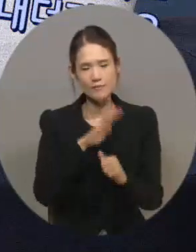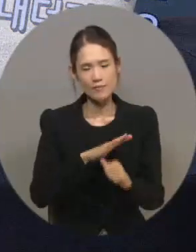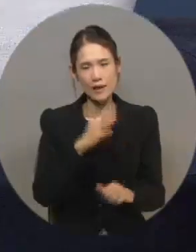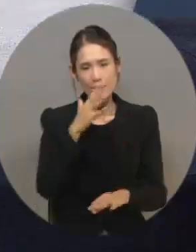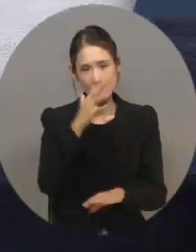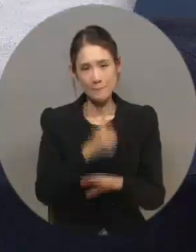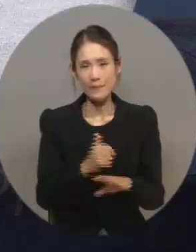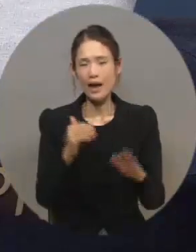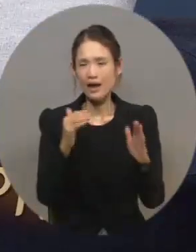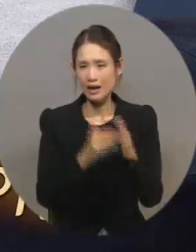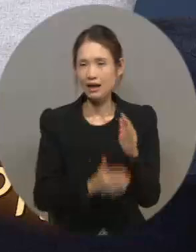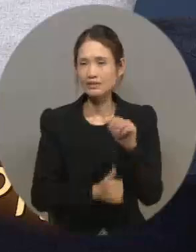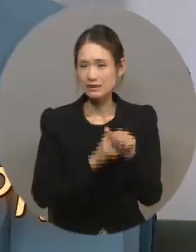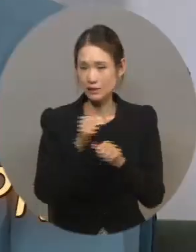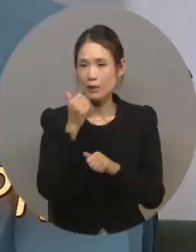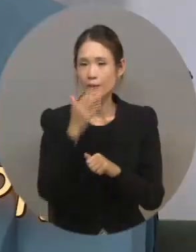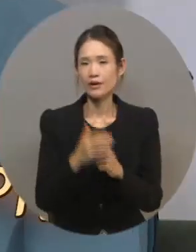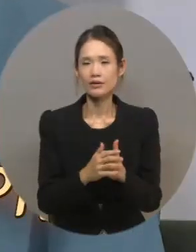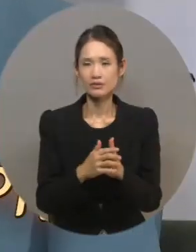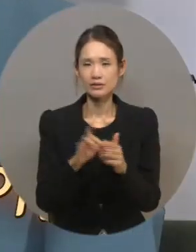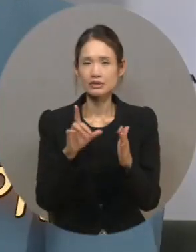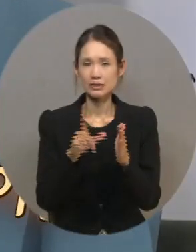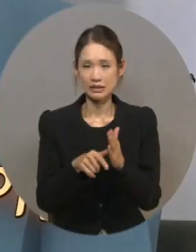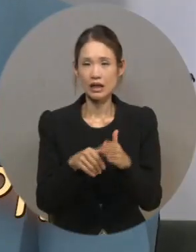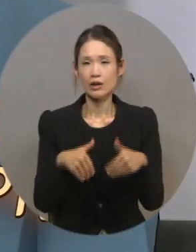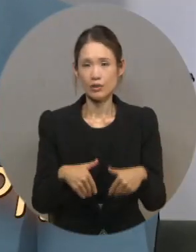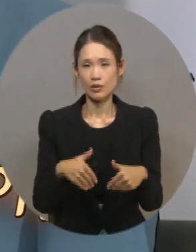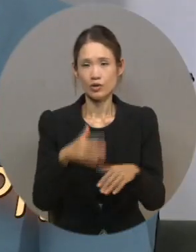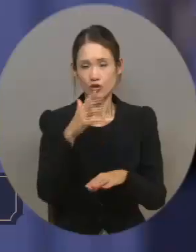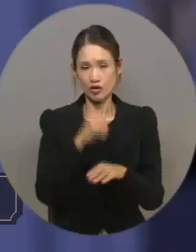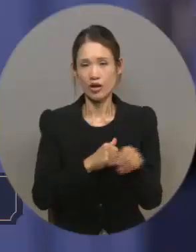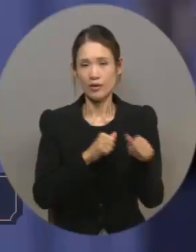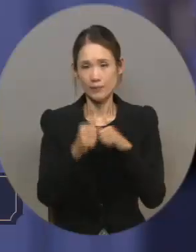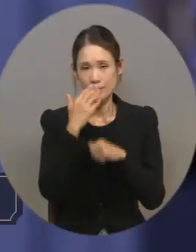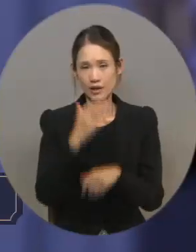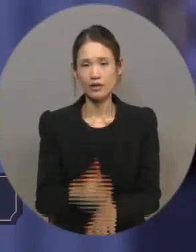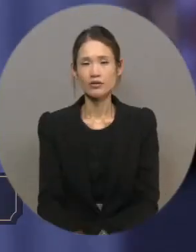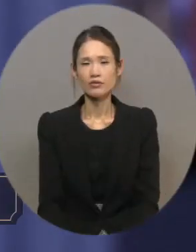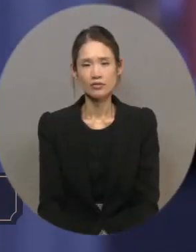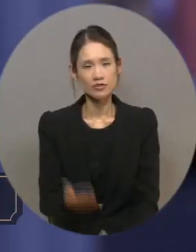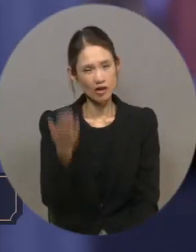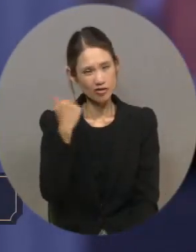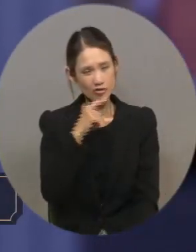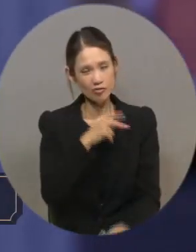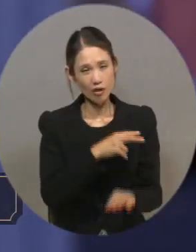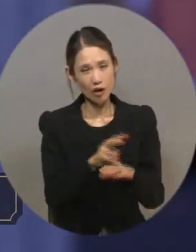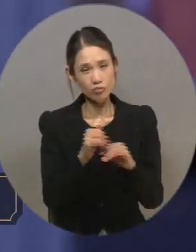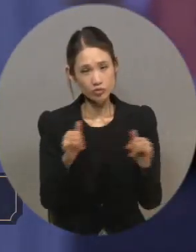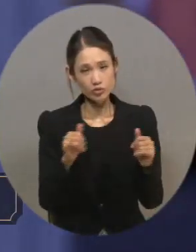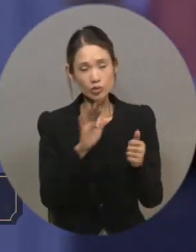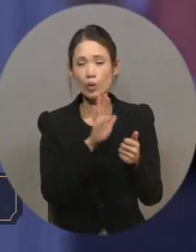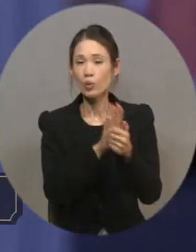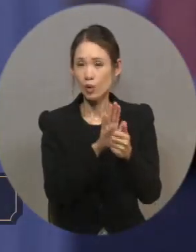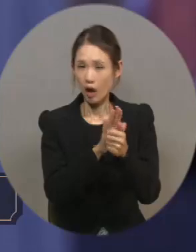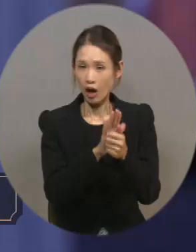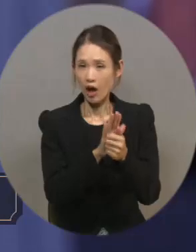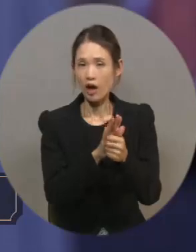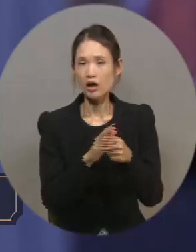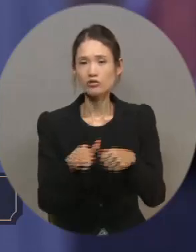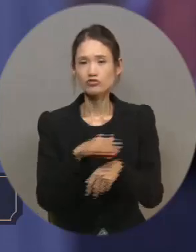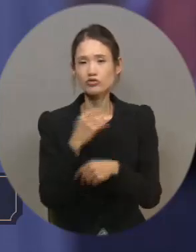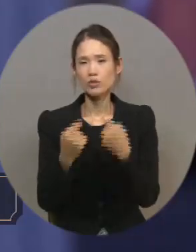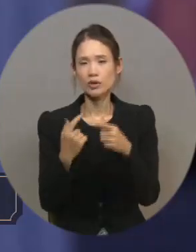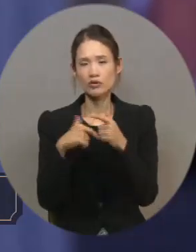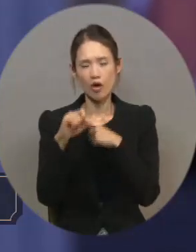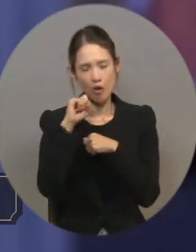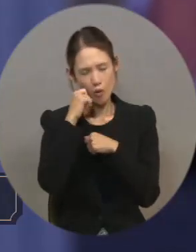해내더라고요. 시간이 걸릴 뿐이지 결국은 해내는 사람들이다. 예전에는 탈북자들 하면은 우리가 도와줘야 되는 존재, 우리보다